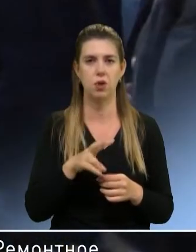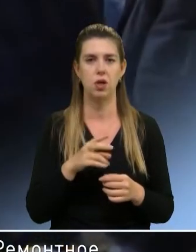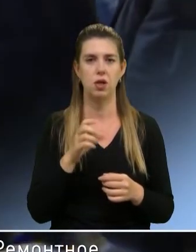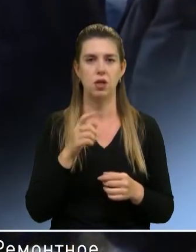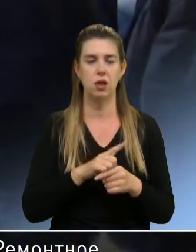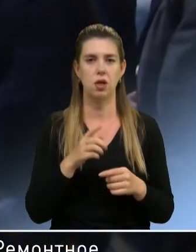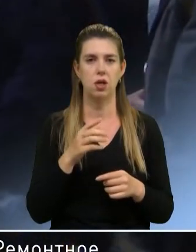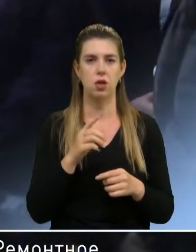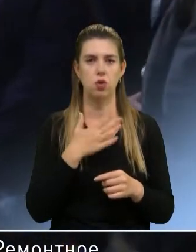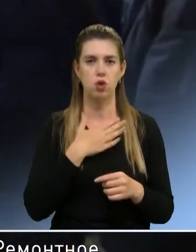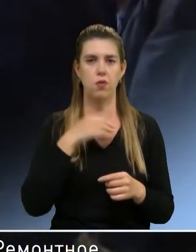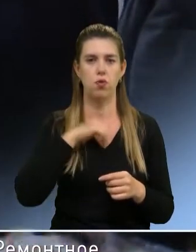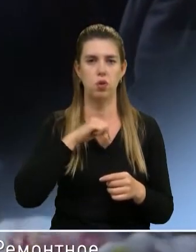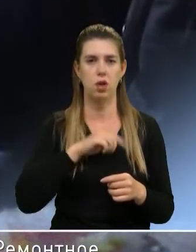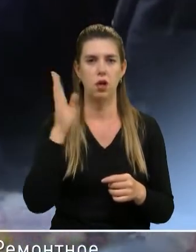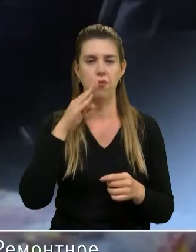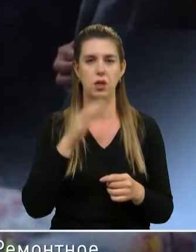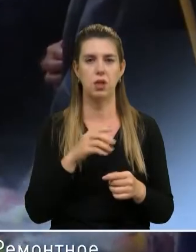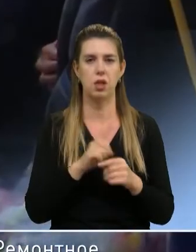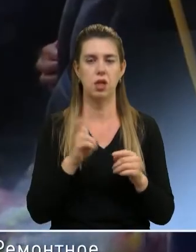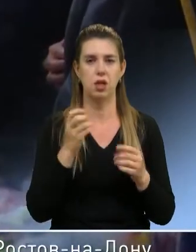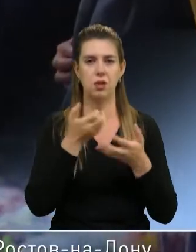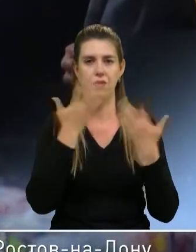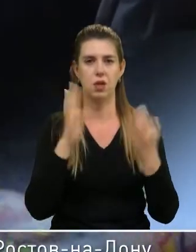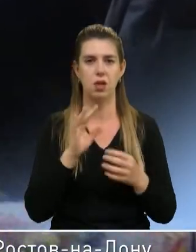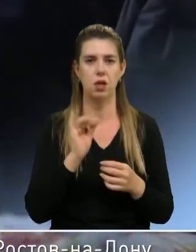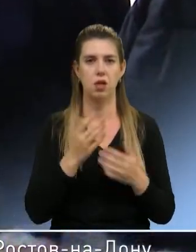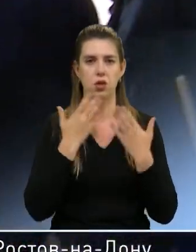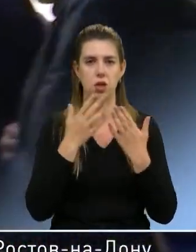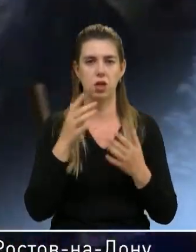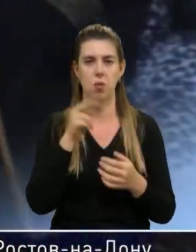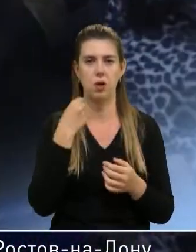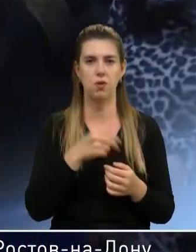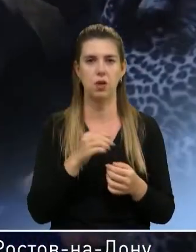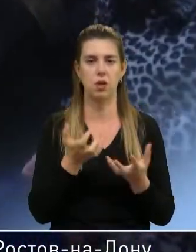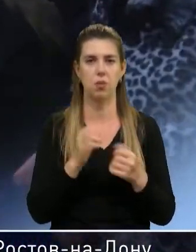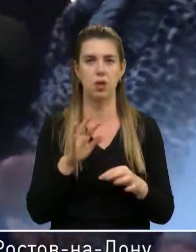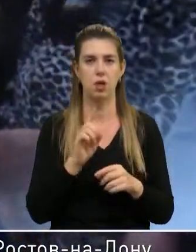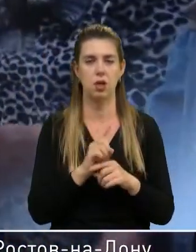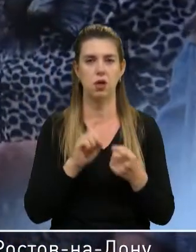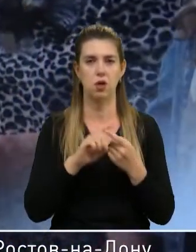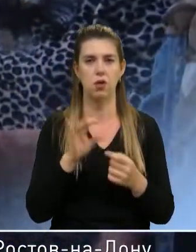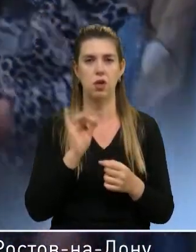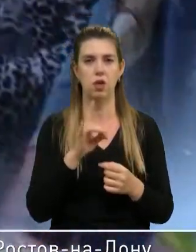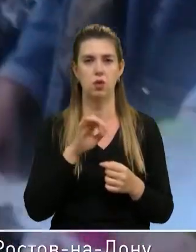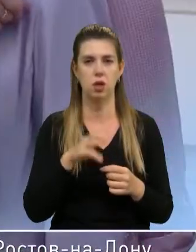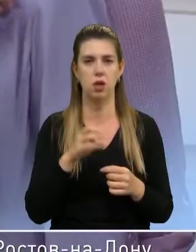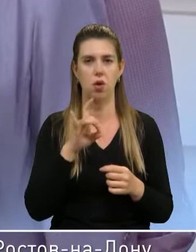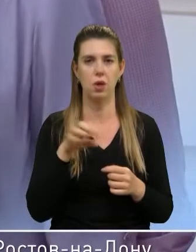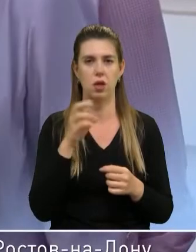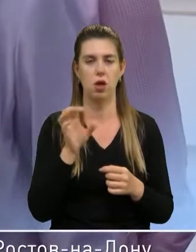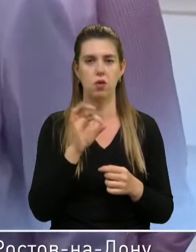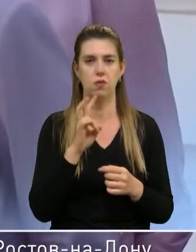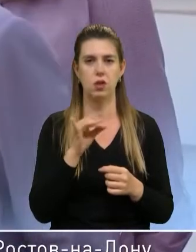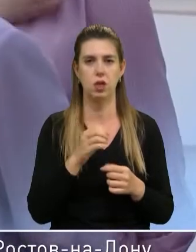телесного, но и душевного. Вода не мутнеет и не светлеет от чтения молитв и не приобретает бактерицидных свойств в результате обряда освящения, так